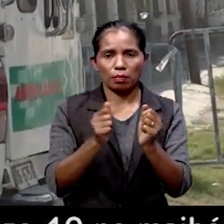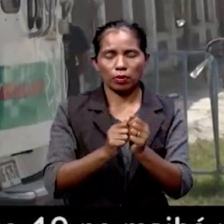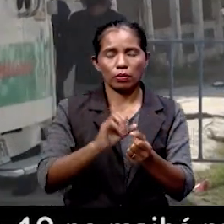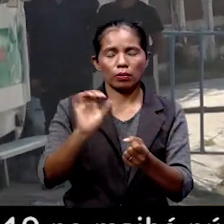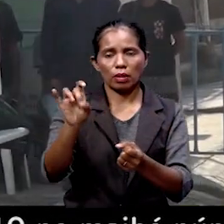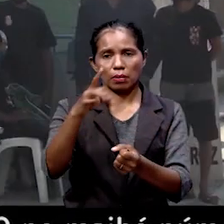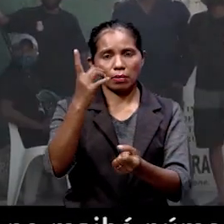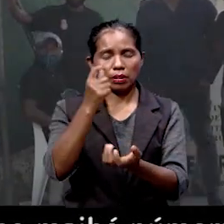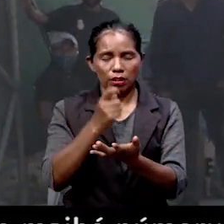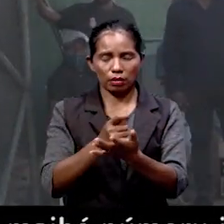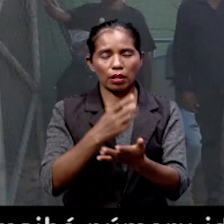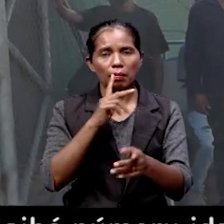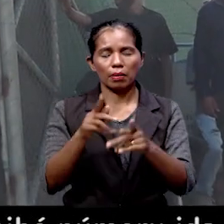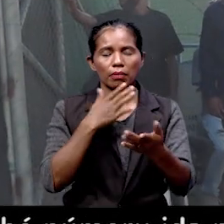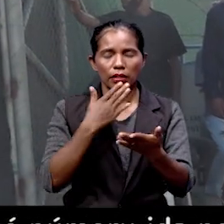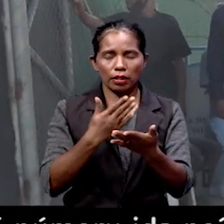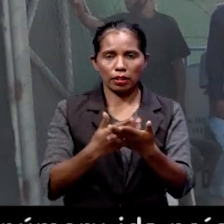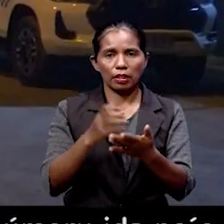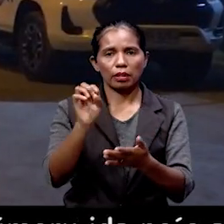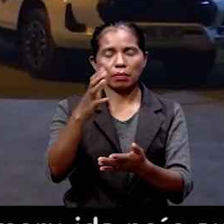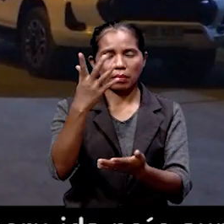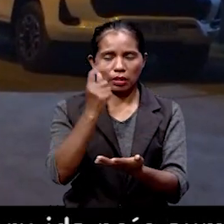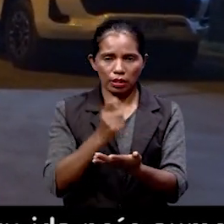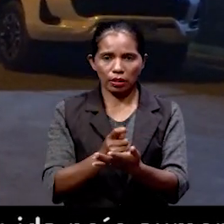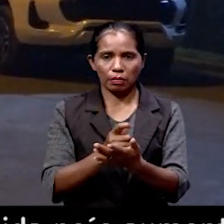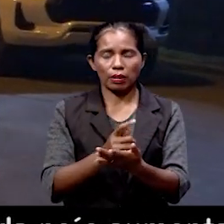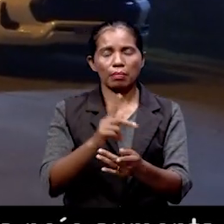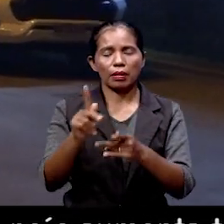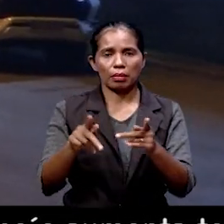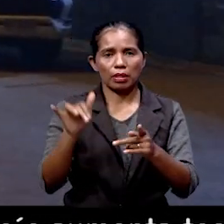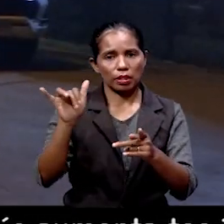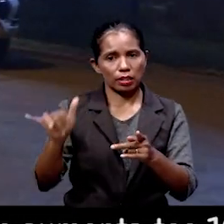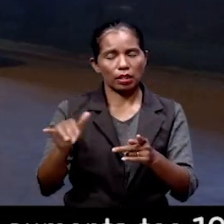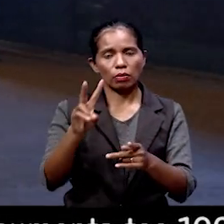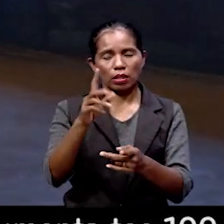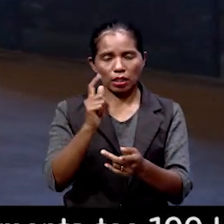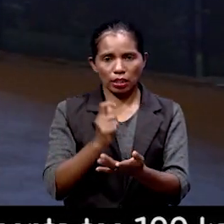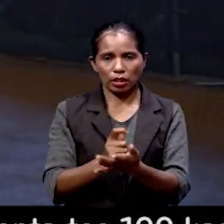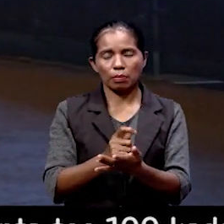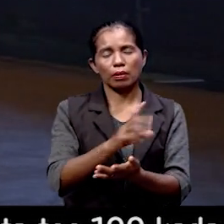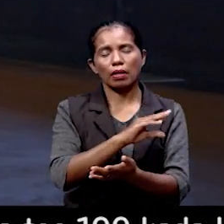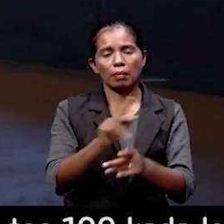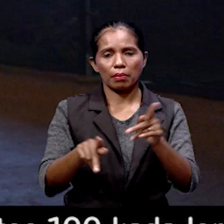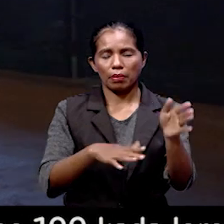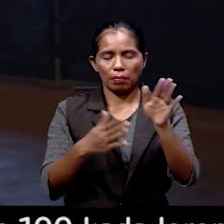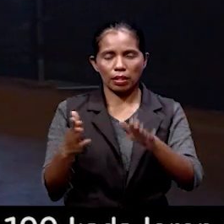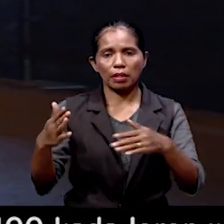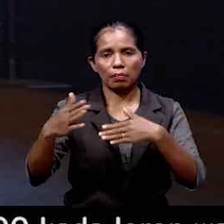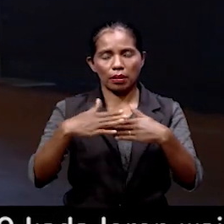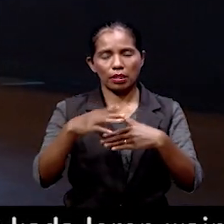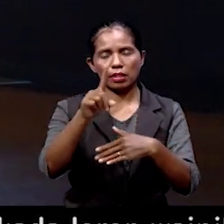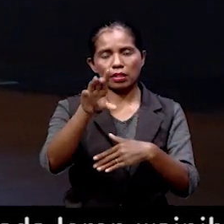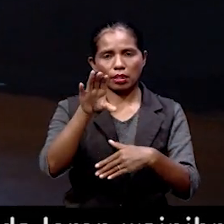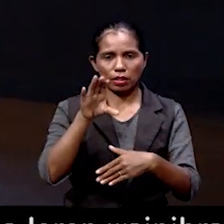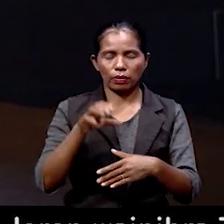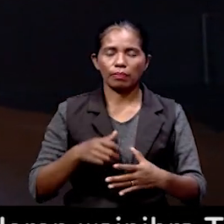walu, recuperado rihun sanur resing lima, kasus aktif rihun ruar resing, no kasus obitu kuasa atau sida. Efizenya